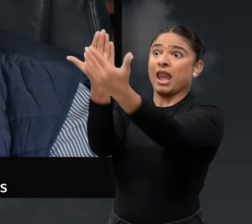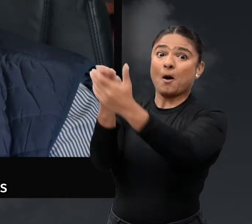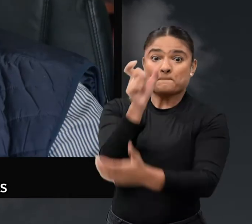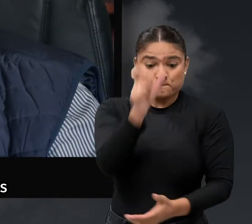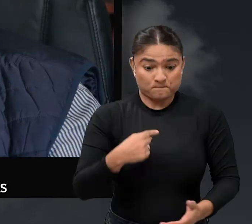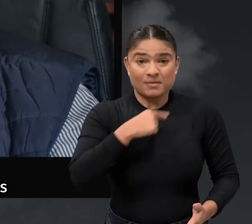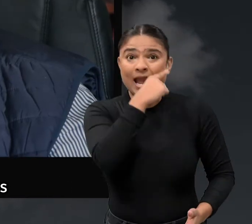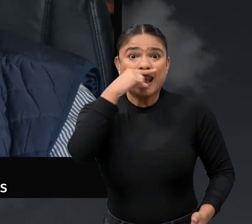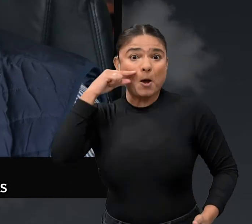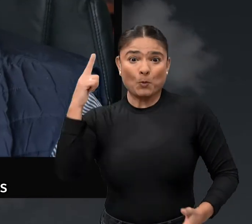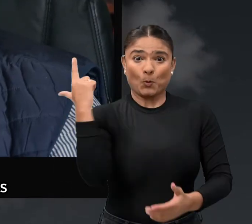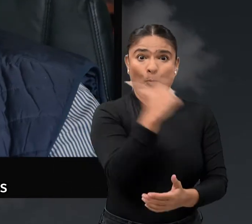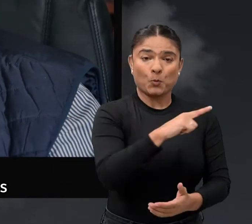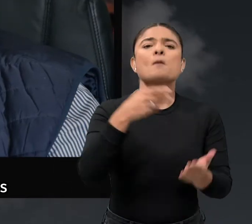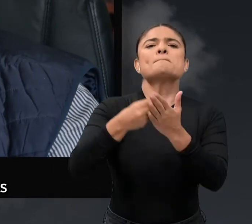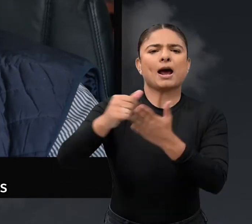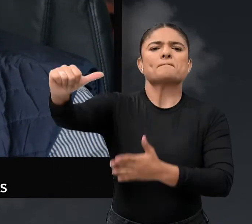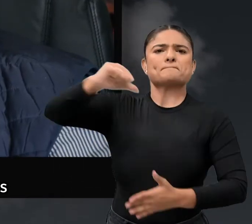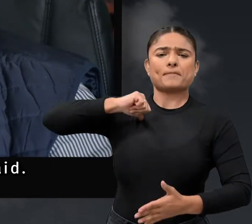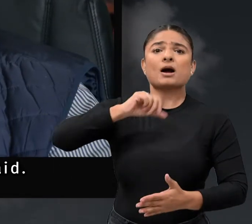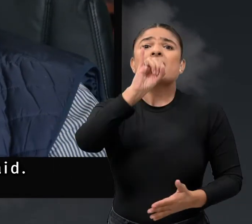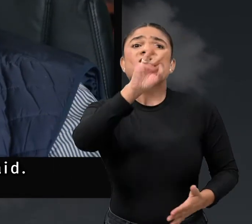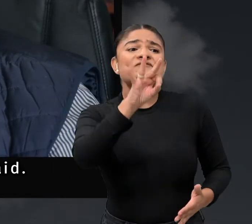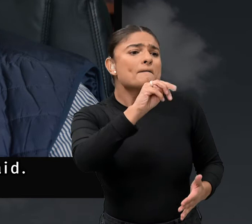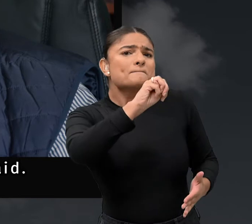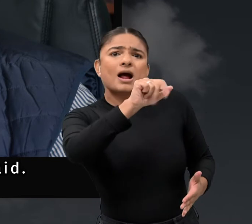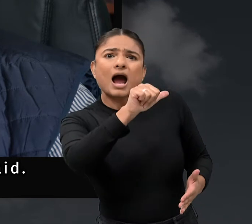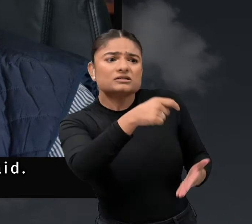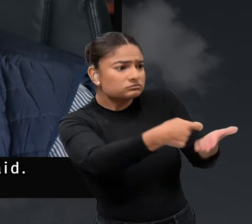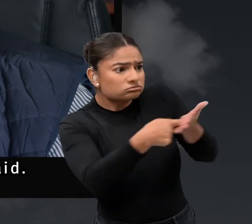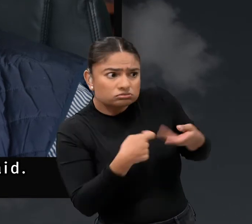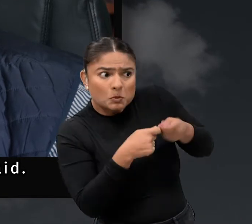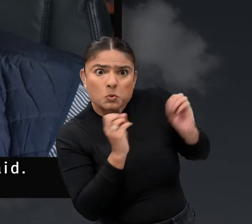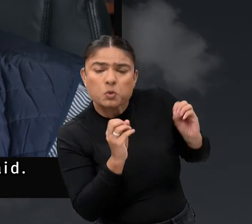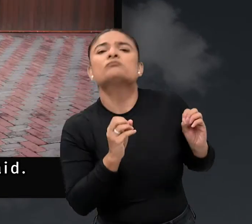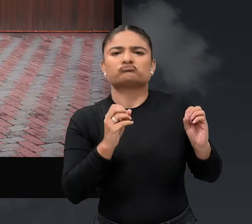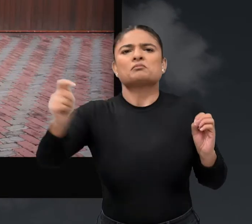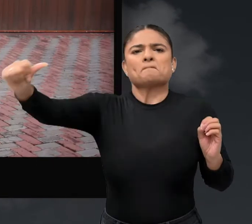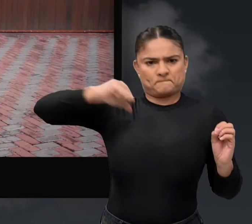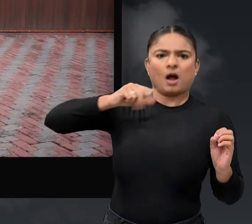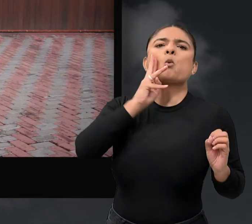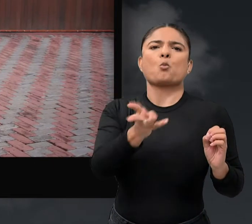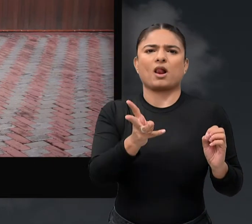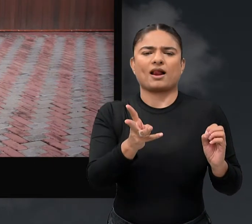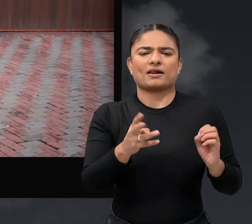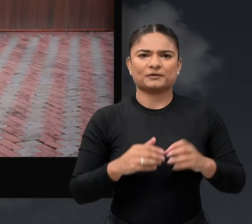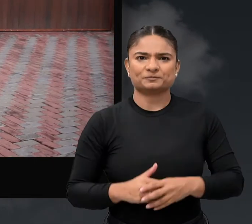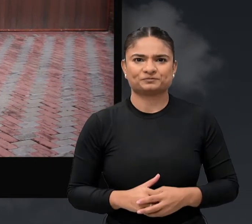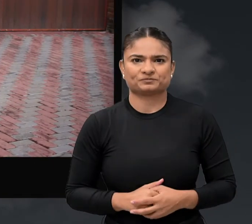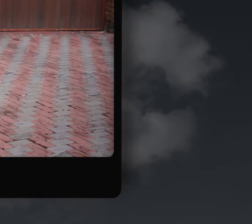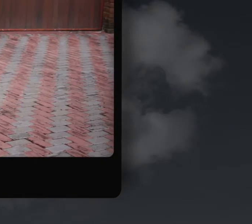by die belastingbetaler wat die onkostes aangaan en dit ook nie deur die mediese fonds betaal is nie.